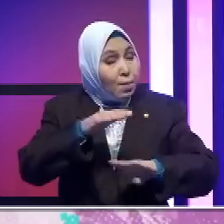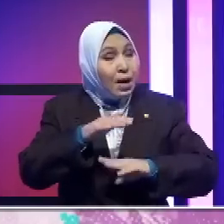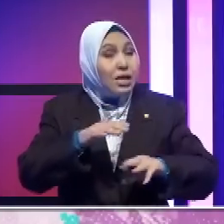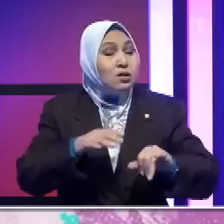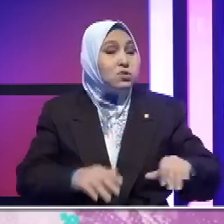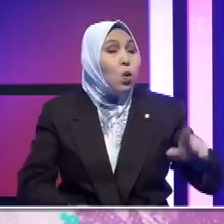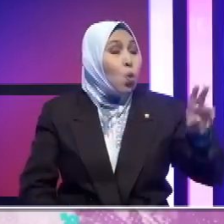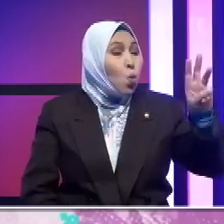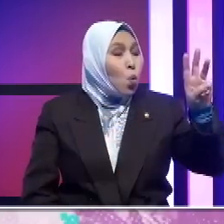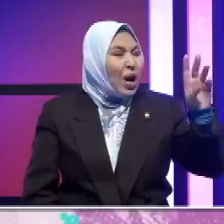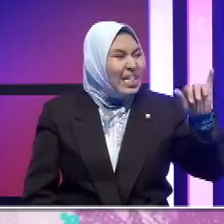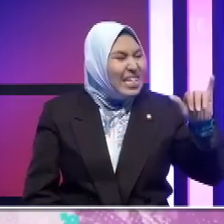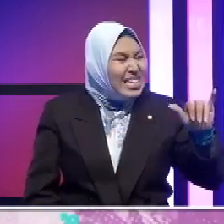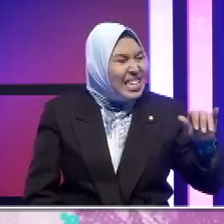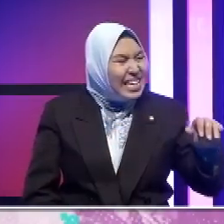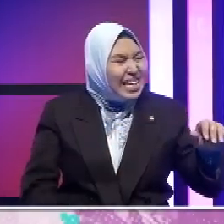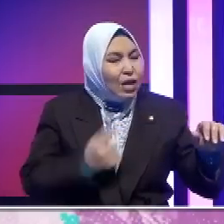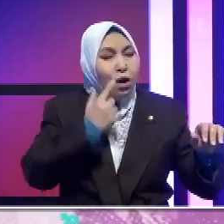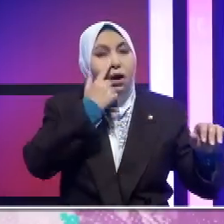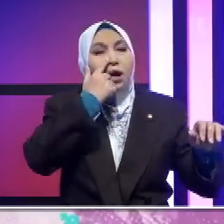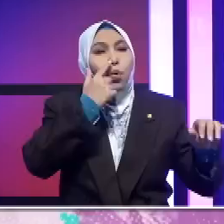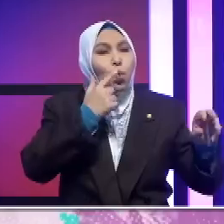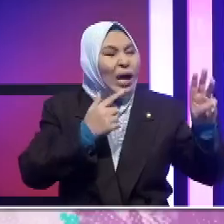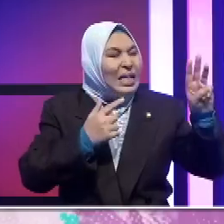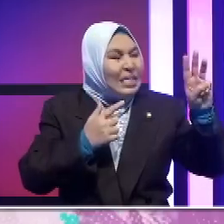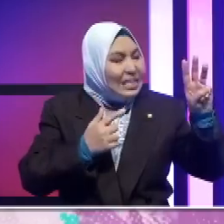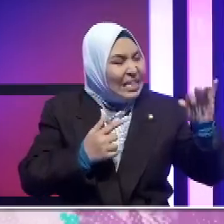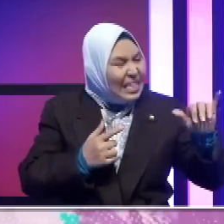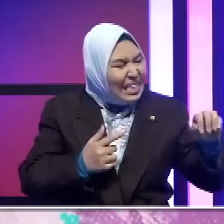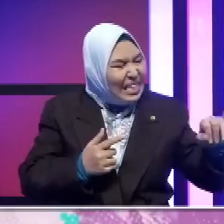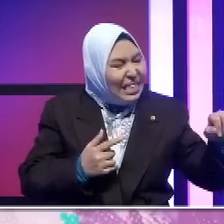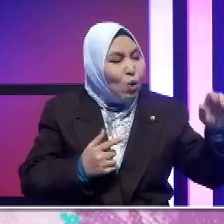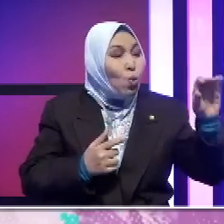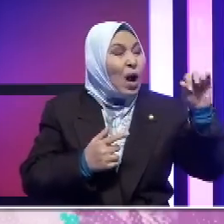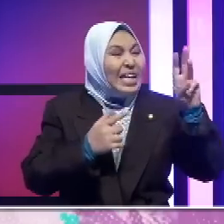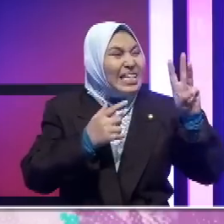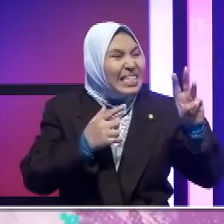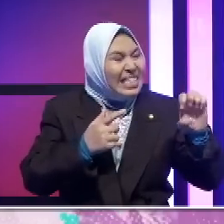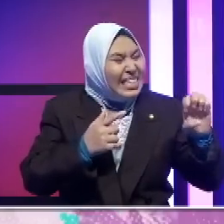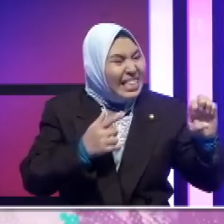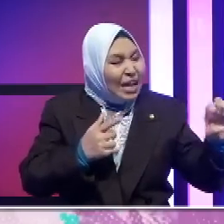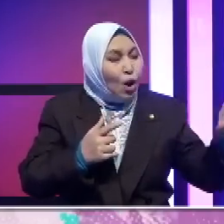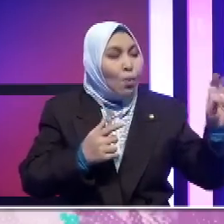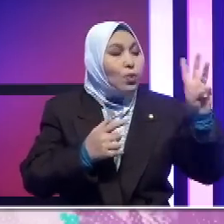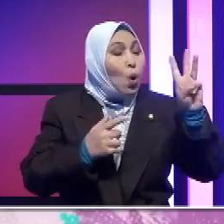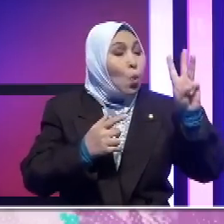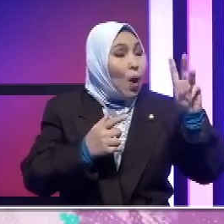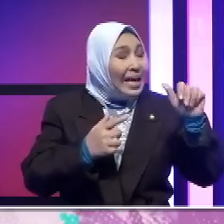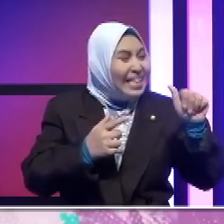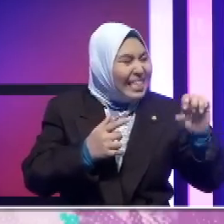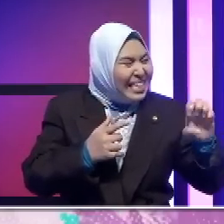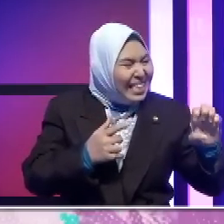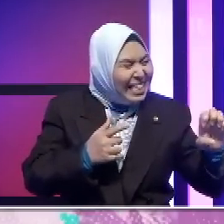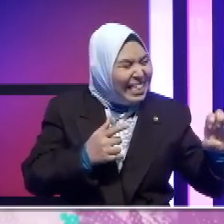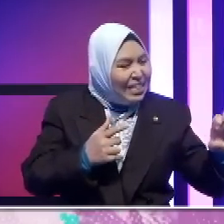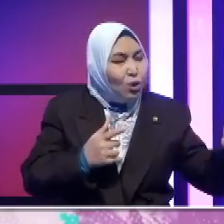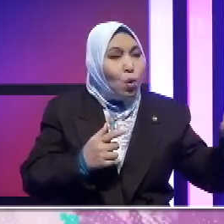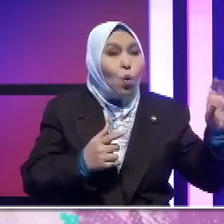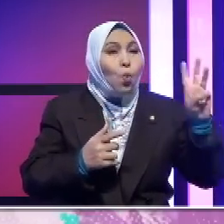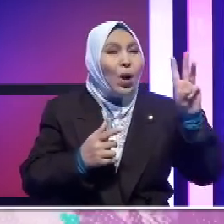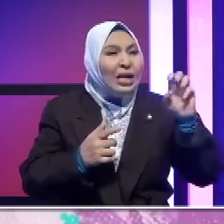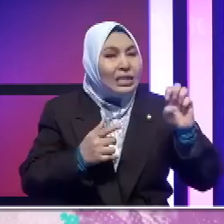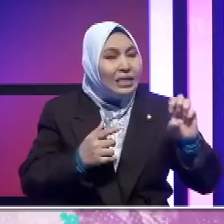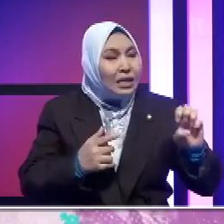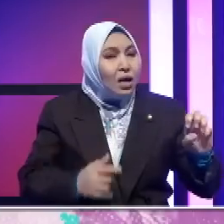i, pastikan masuk hidung, jangan wa i duduk bawah juga tak masuk hidung. Wa i tak